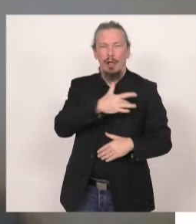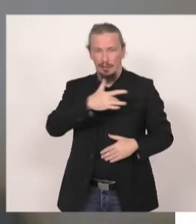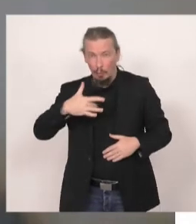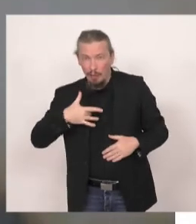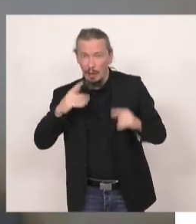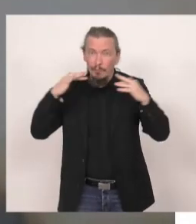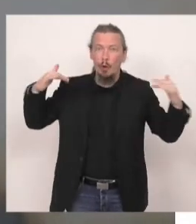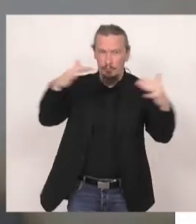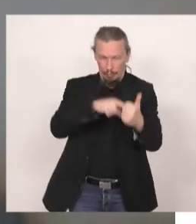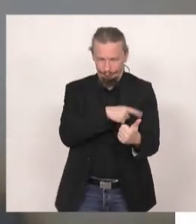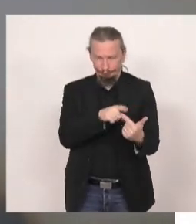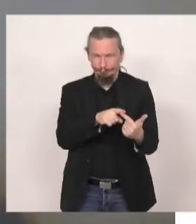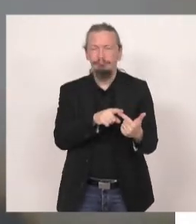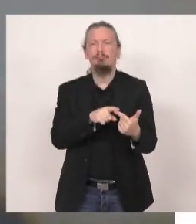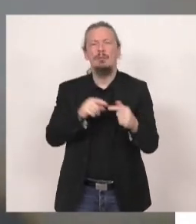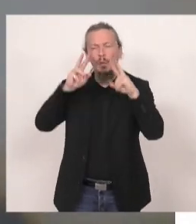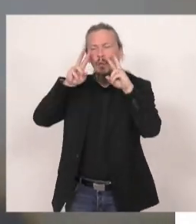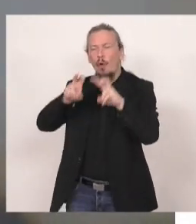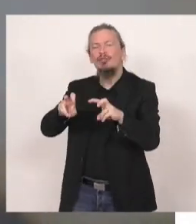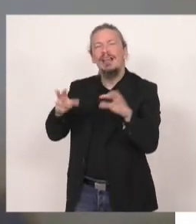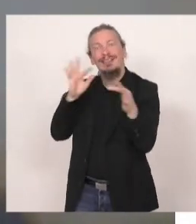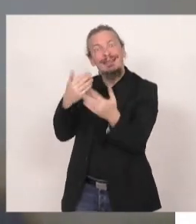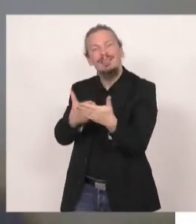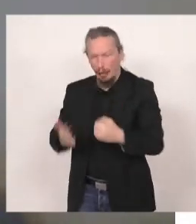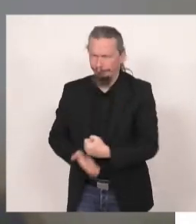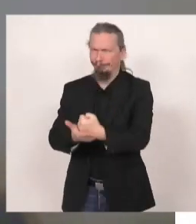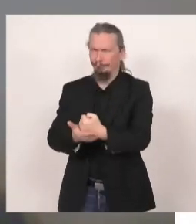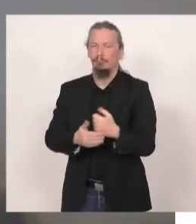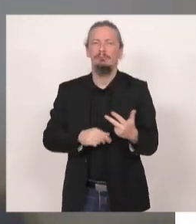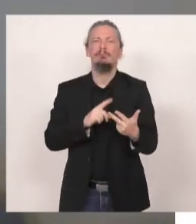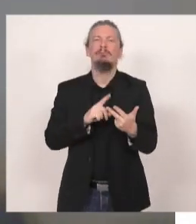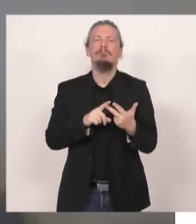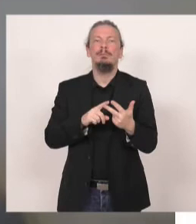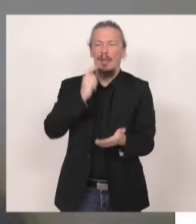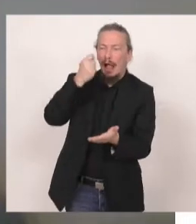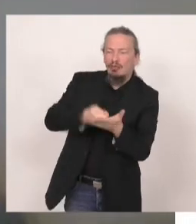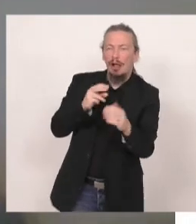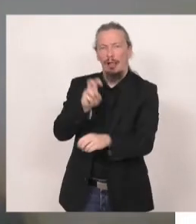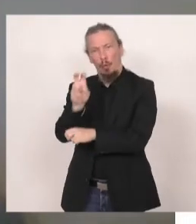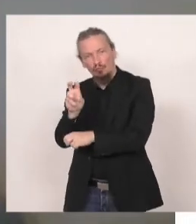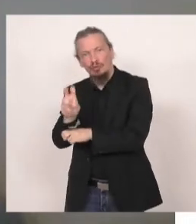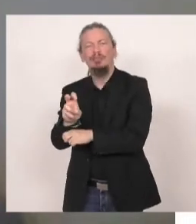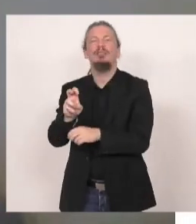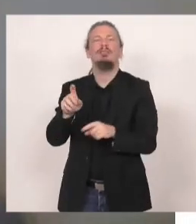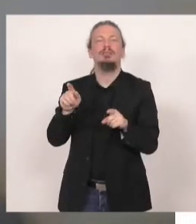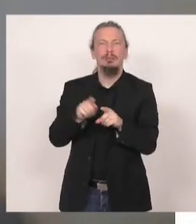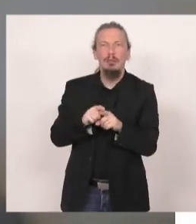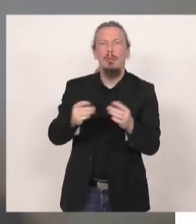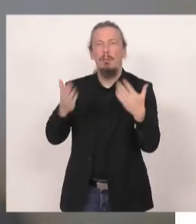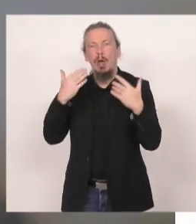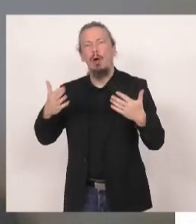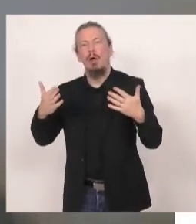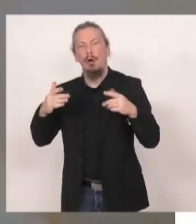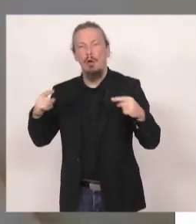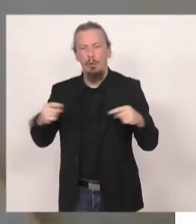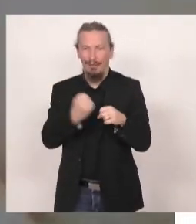environnementale, de soutenir les dispositifs de recherche liés à cette thématique, d'impulser une démarche d'achat écologique, de mettre en place un fonds R, de créer une zone à